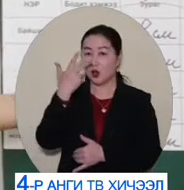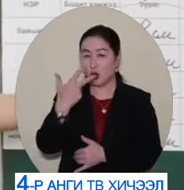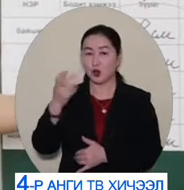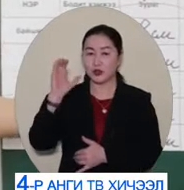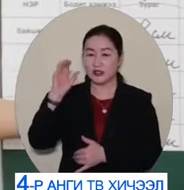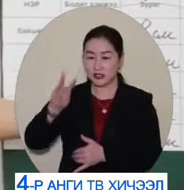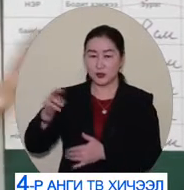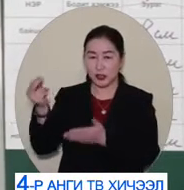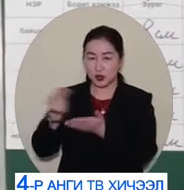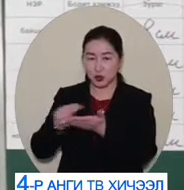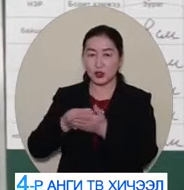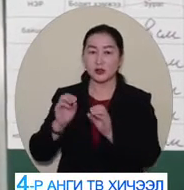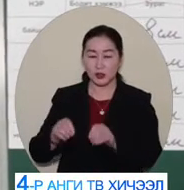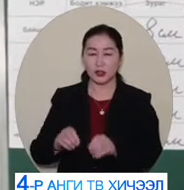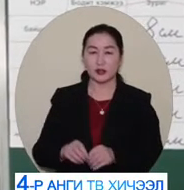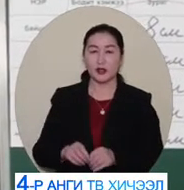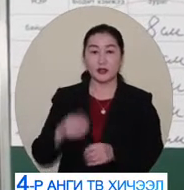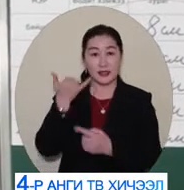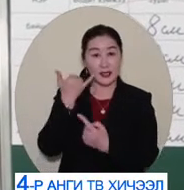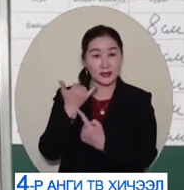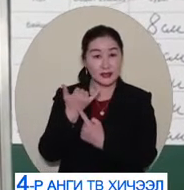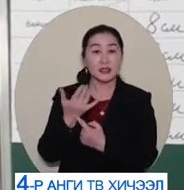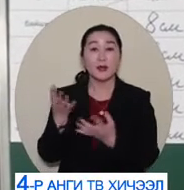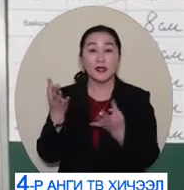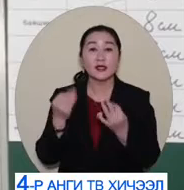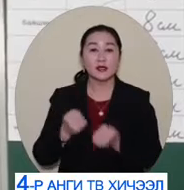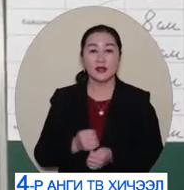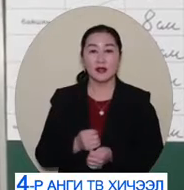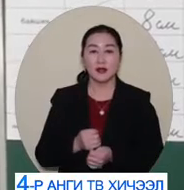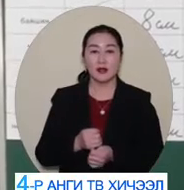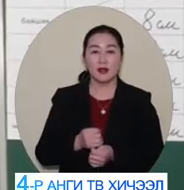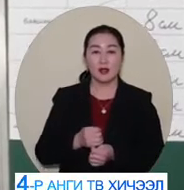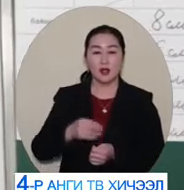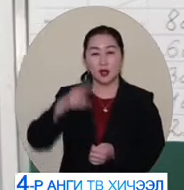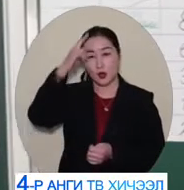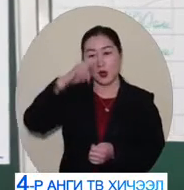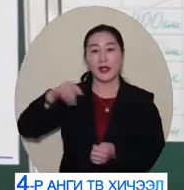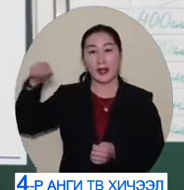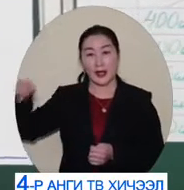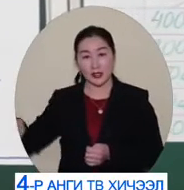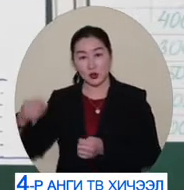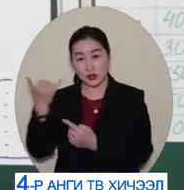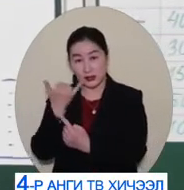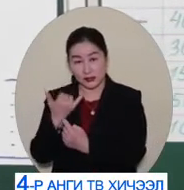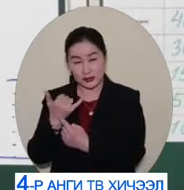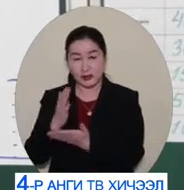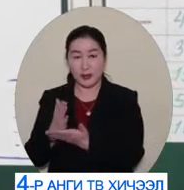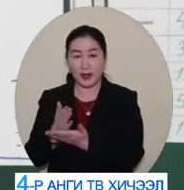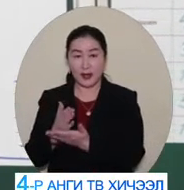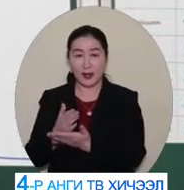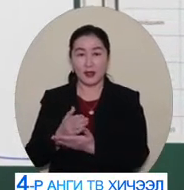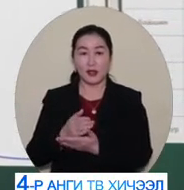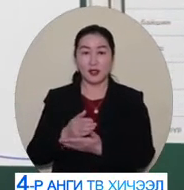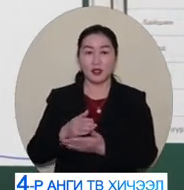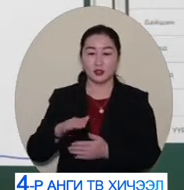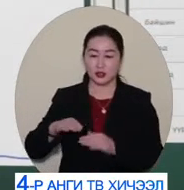үндсэндээ одоо хайрцуулахад 3 см-аар зурагдахад ерөнхийдөө зөв хавцан зурагдана гэсэн үг болох нь шүү дээ. За цэцэг маань юу вэ хүүхдүүд